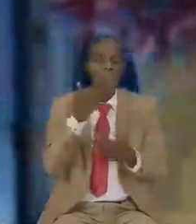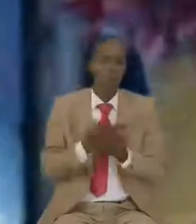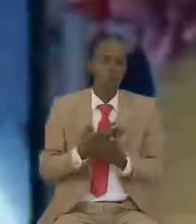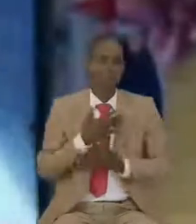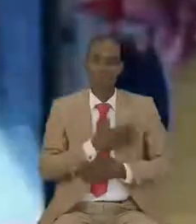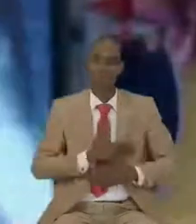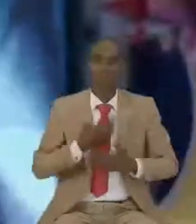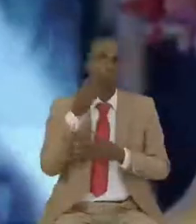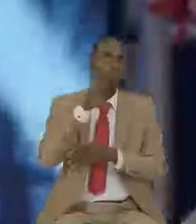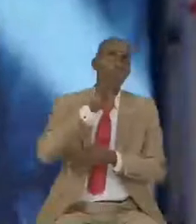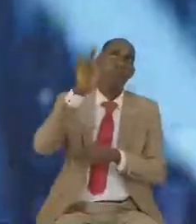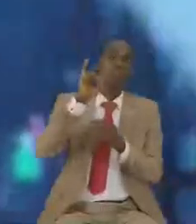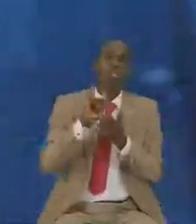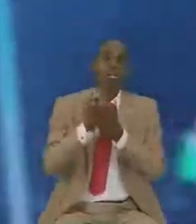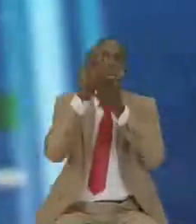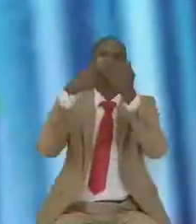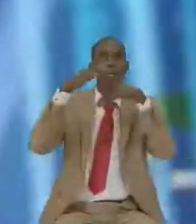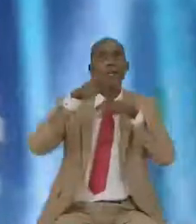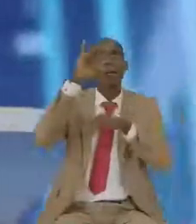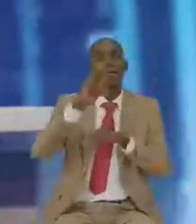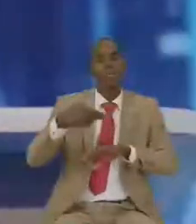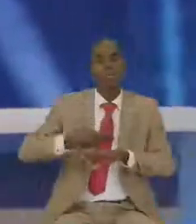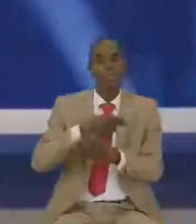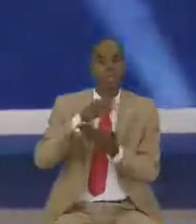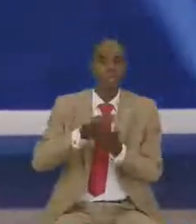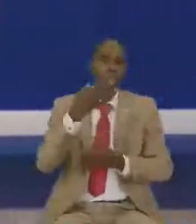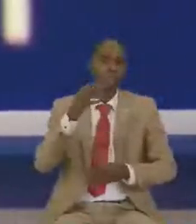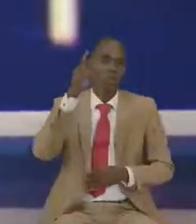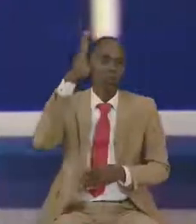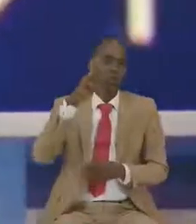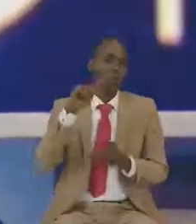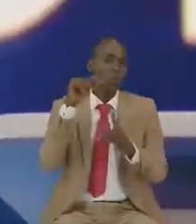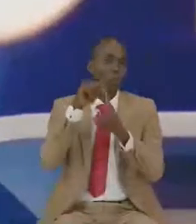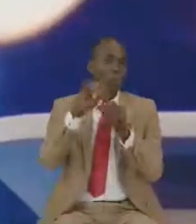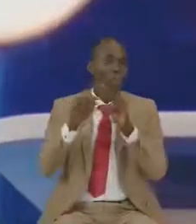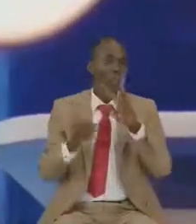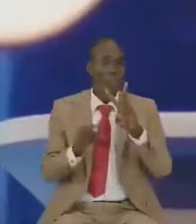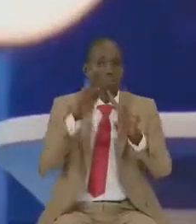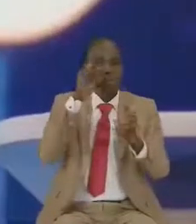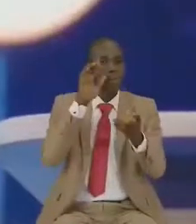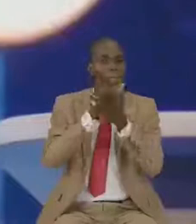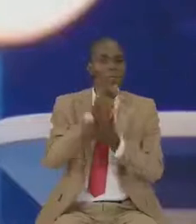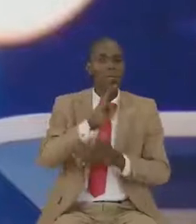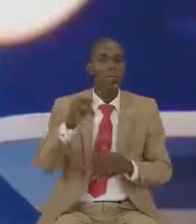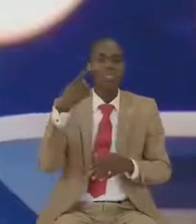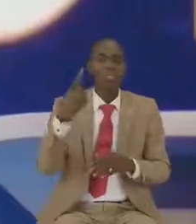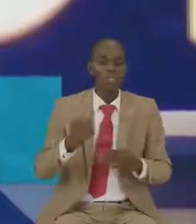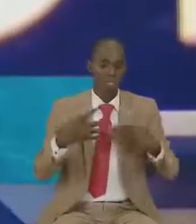mon affection. Regardez l'agneau céleste de Dieu. Deuxième point,